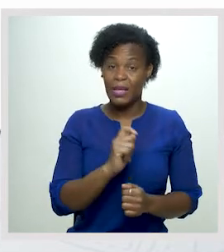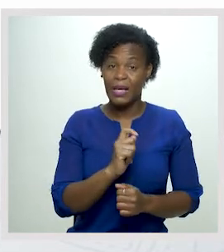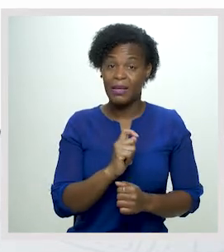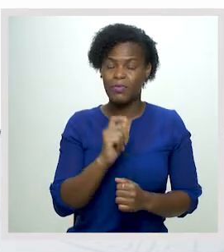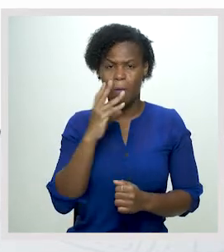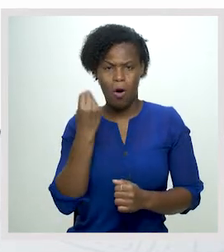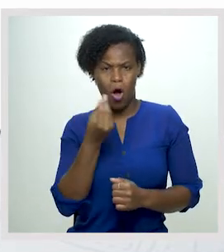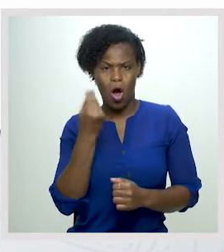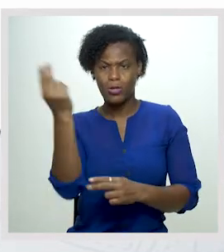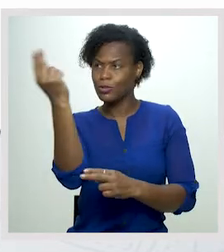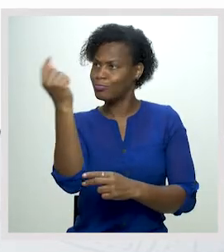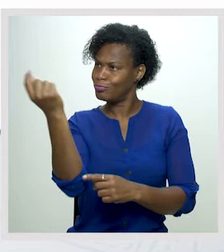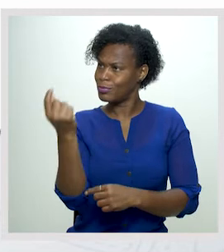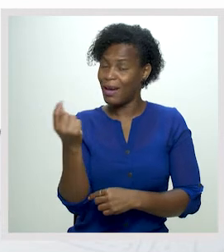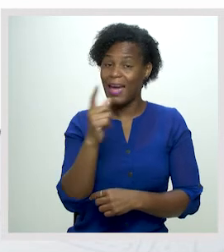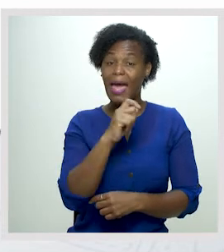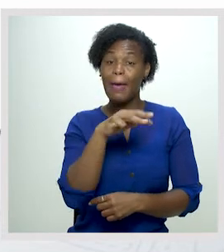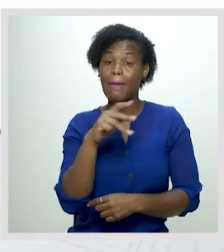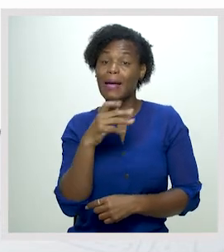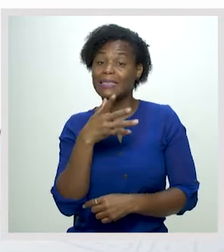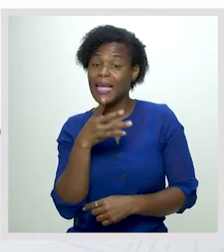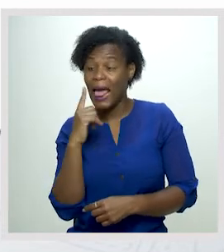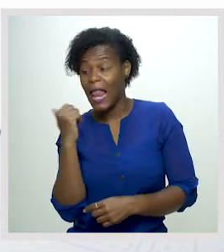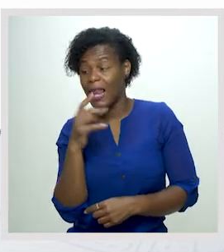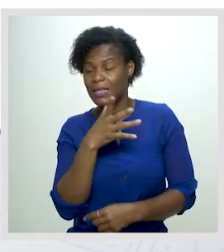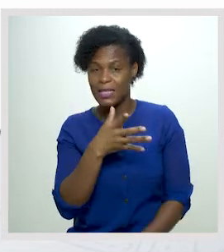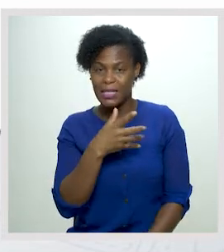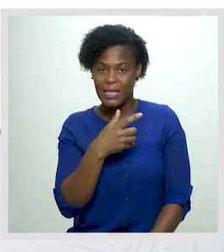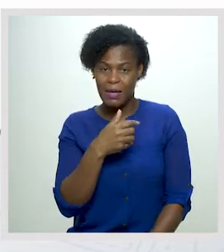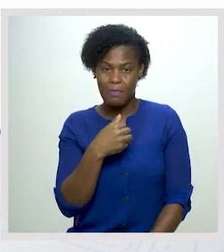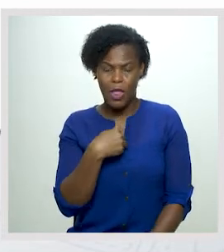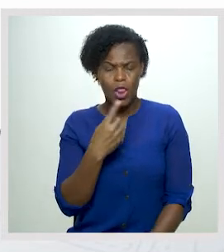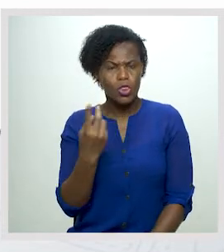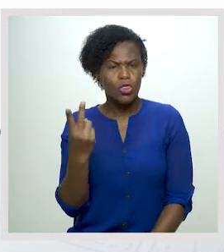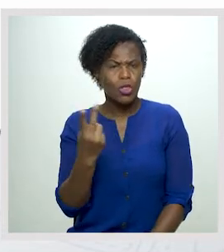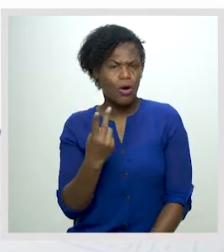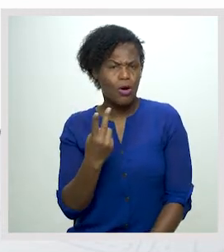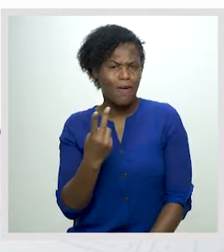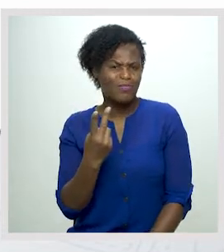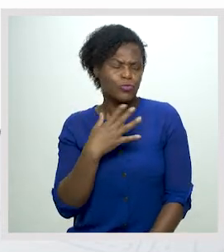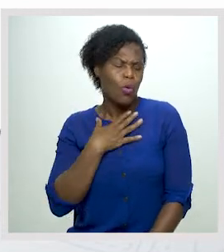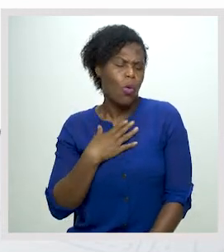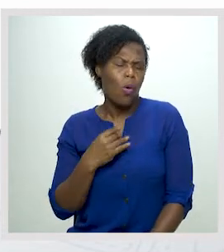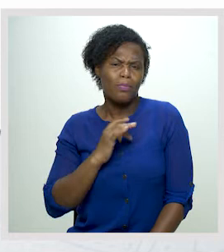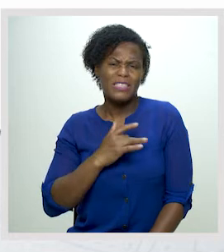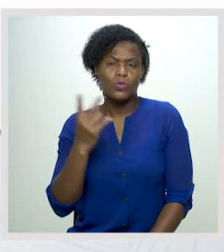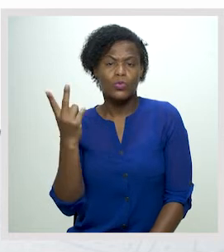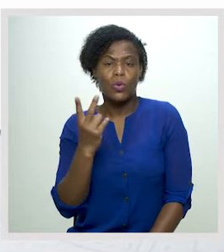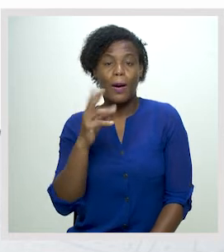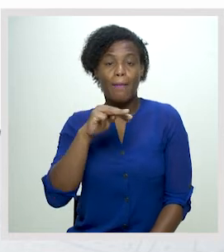Mode et dessin. Emma, elle dit mes deux passions sont la mode et le